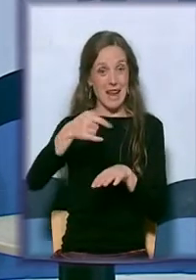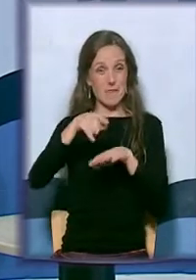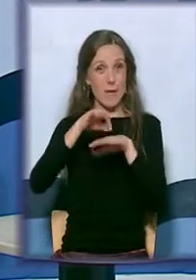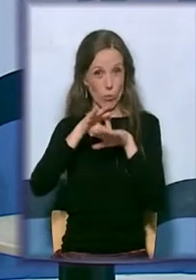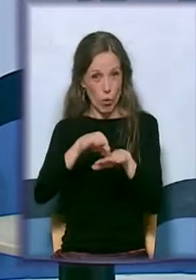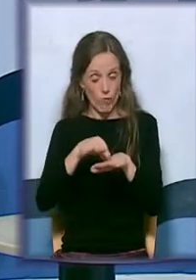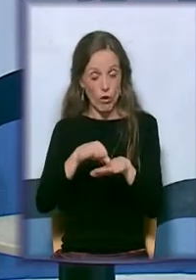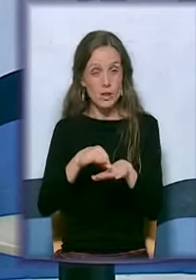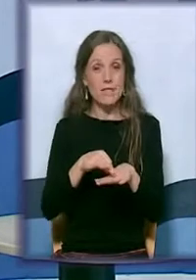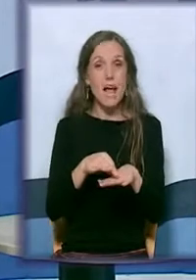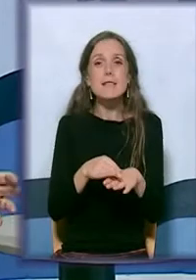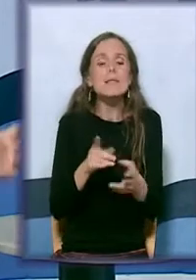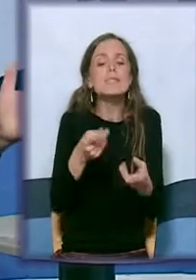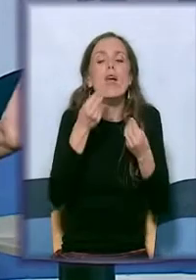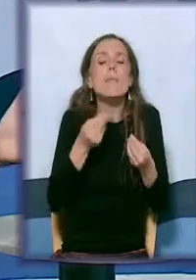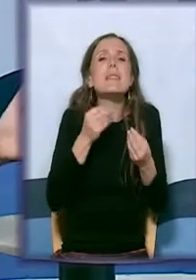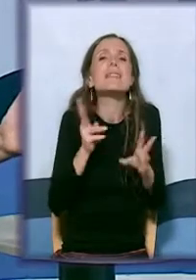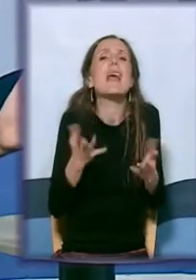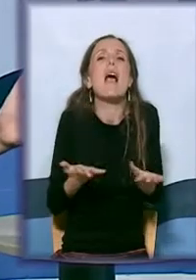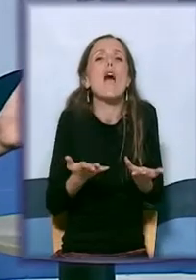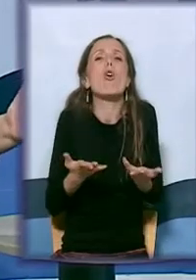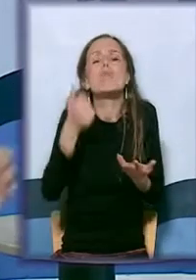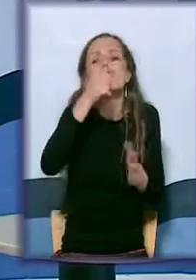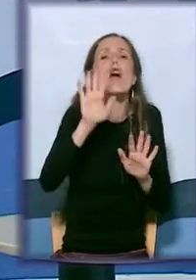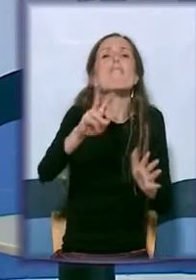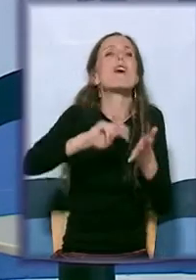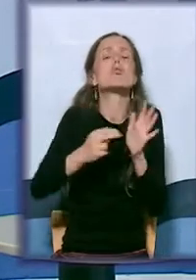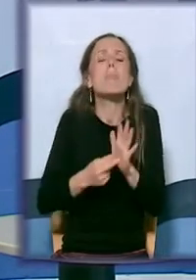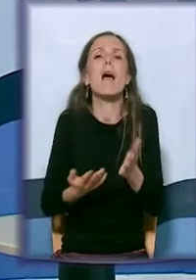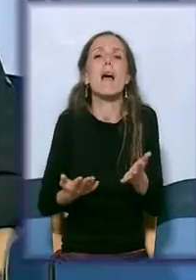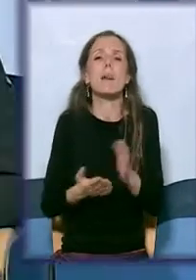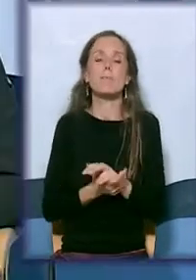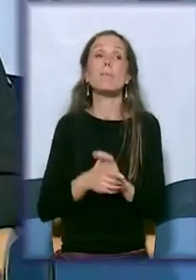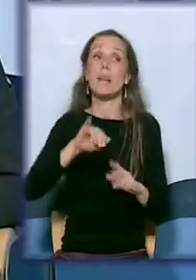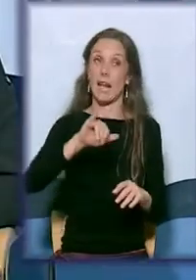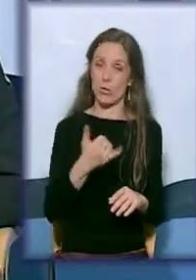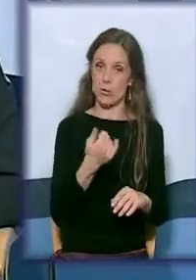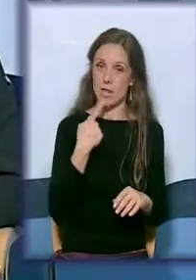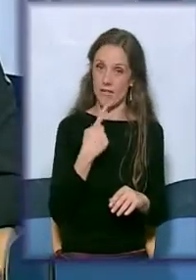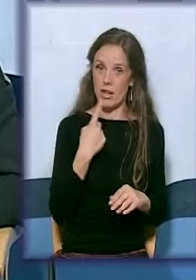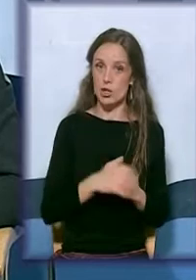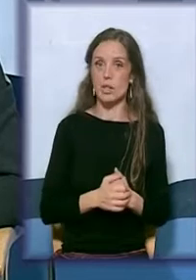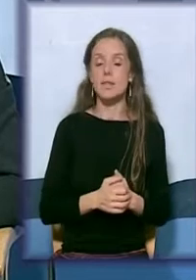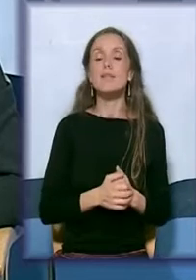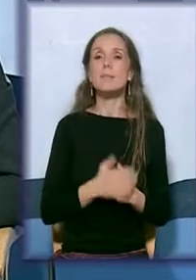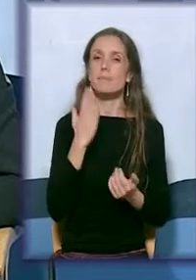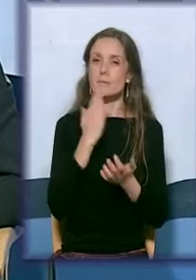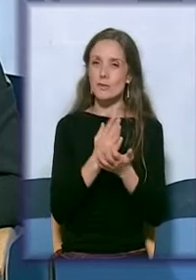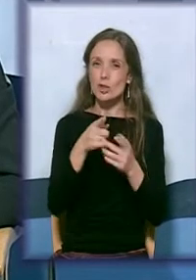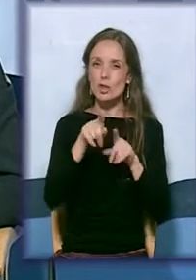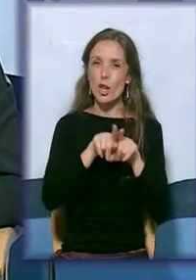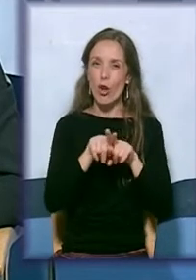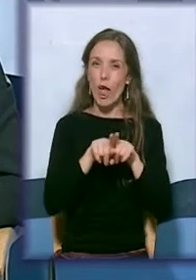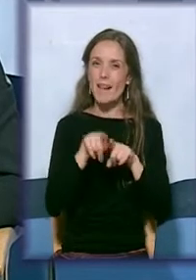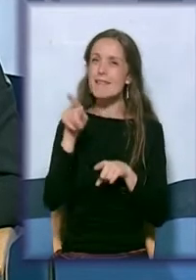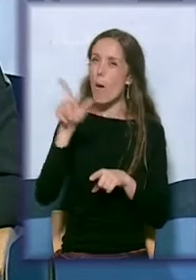neki problem, verujem, ali hajde da kažemo šta je ono što je vaš plan? Ja sam negde već koleginica pre još u